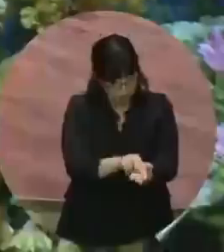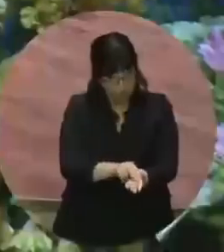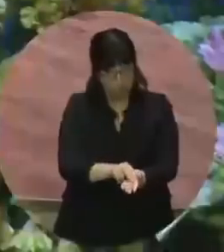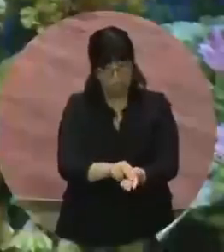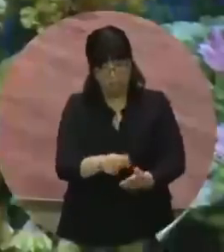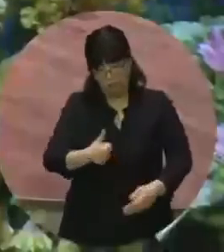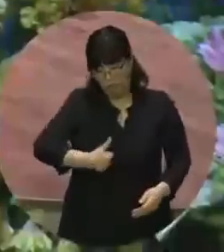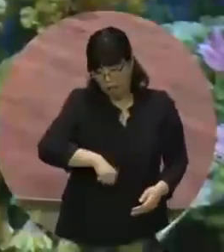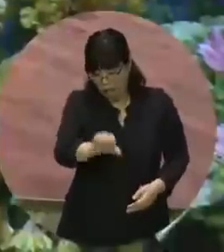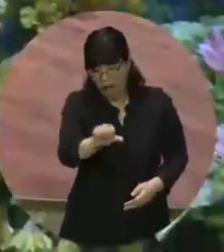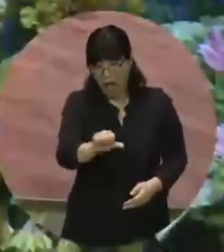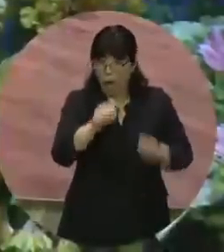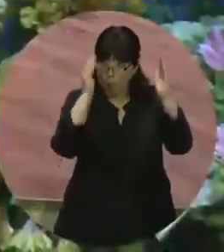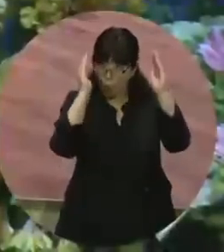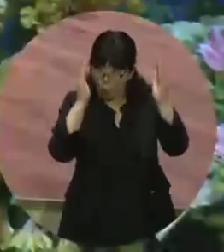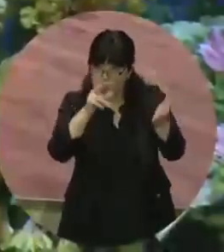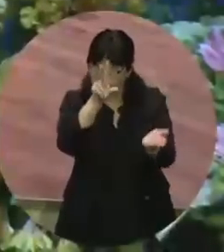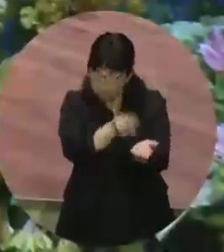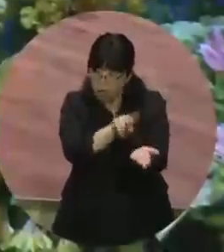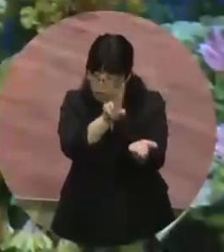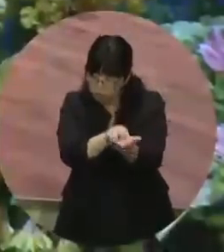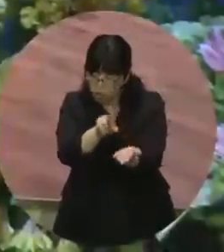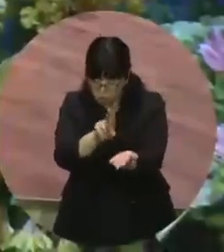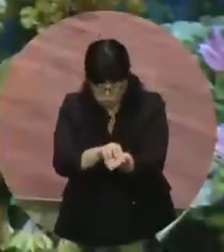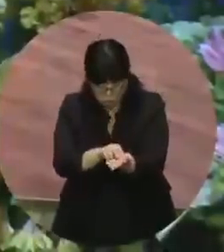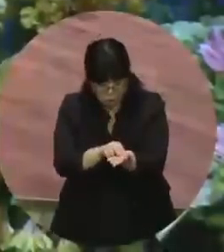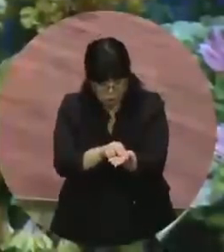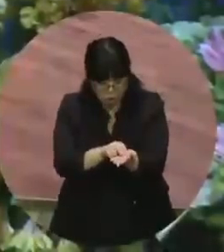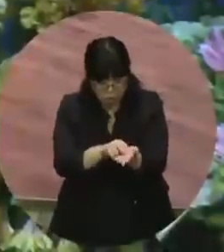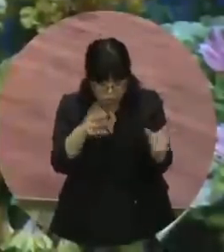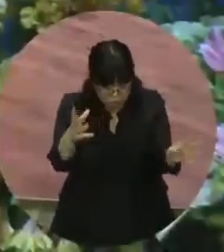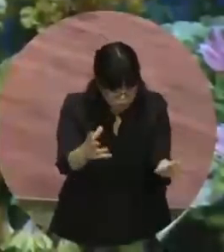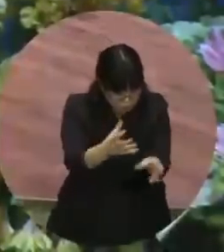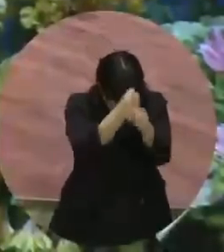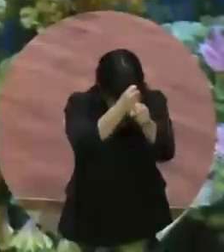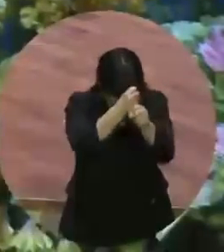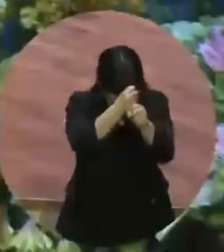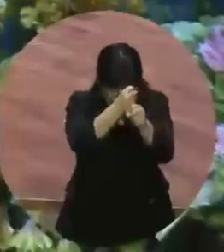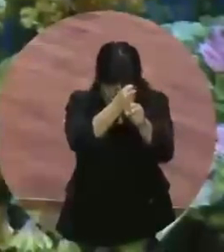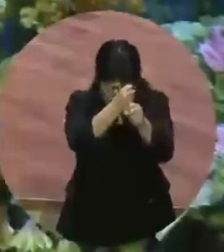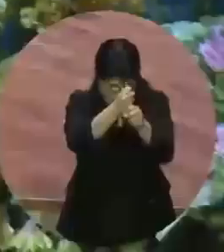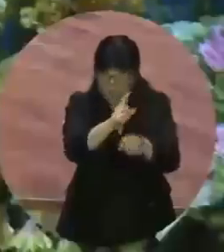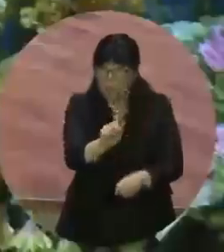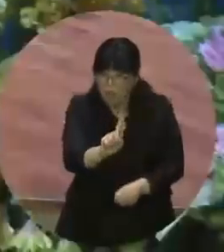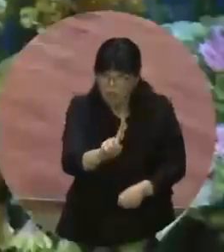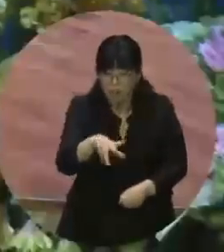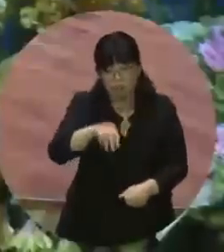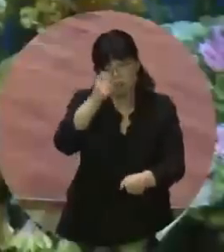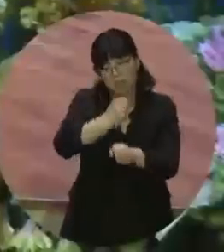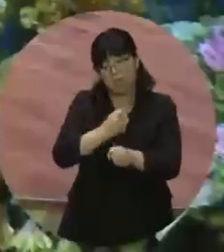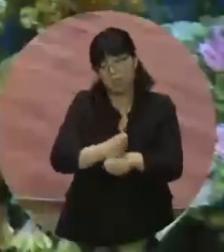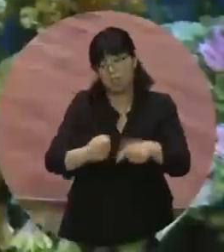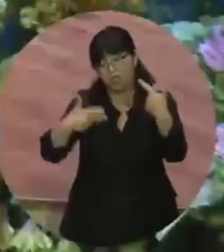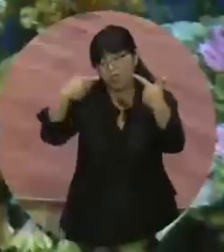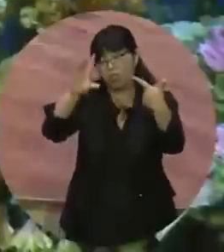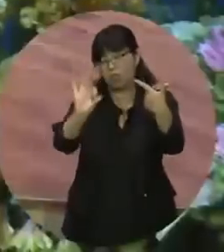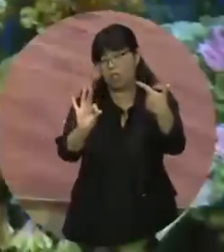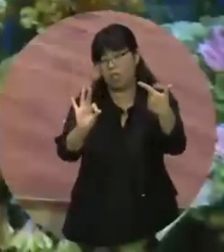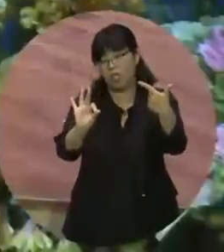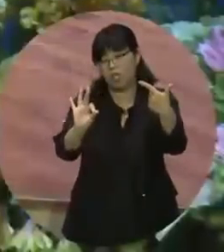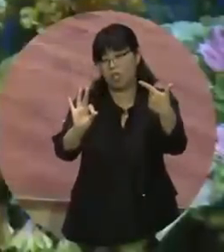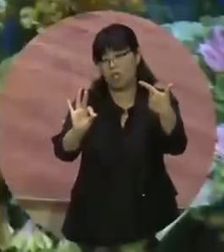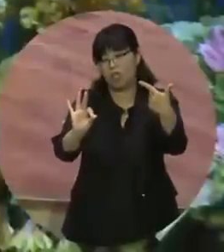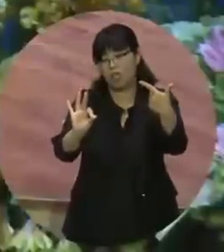많은 부분들이 있는데 이런 대화들의 소재를 정리하면 창세기 6장 11장 털에 딱